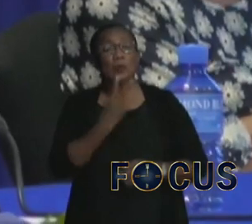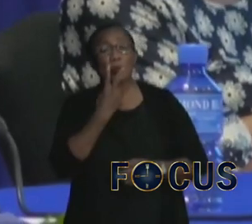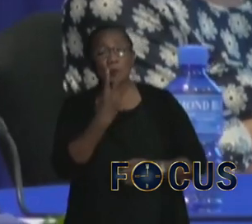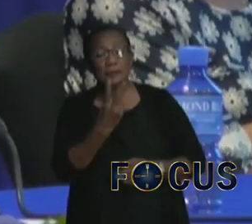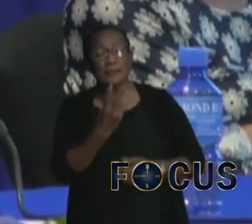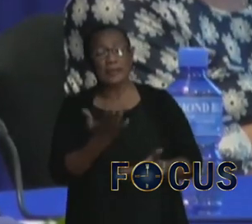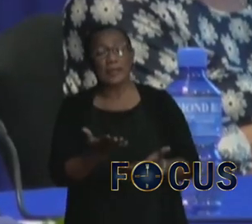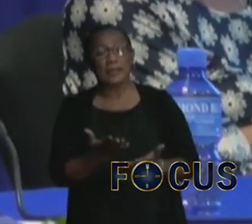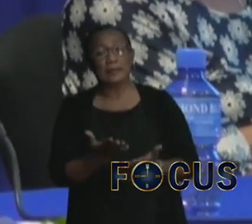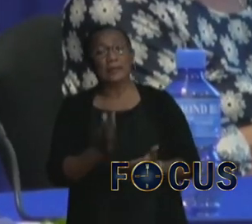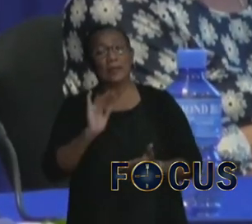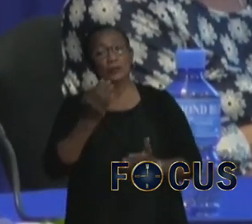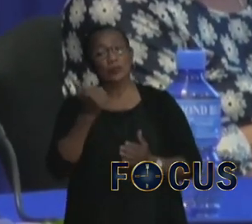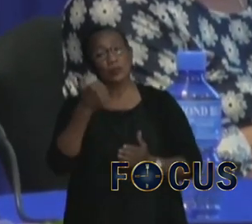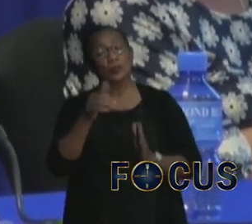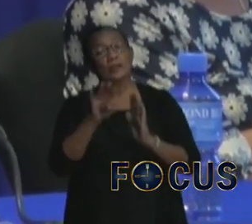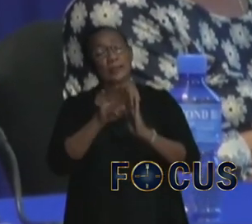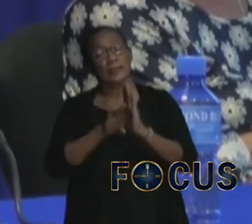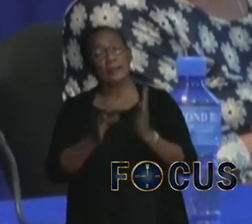zetten.